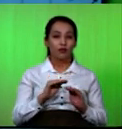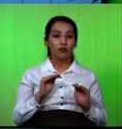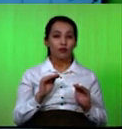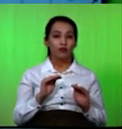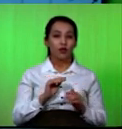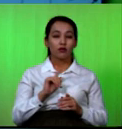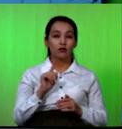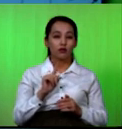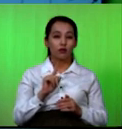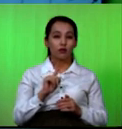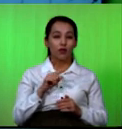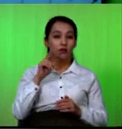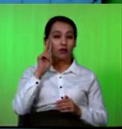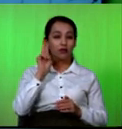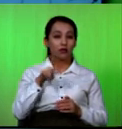yerda nima noma'lum?